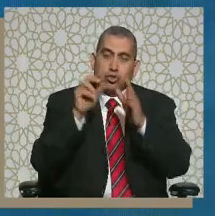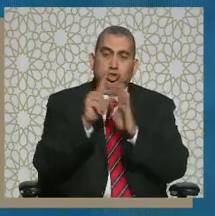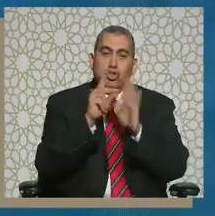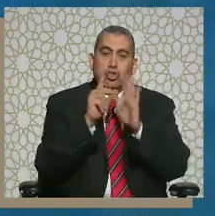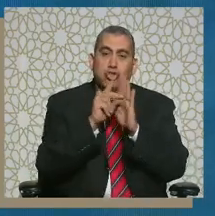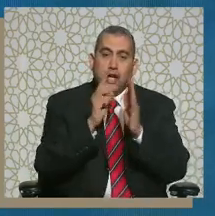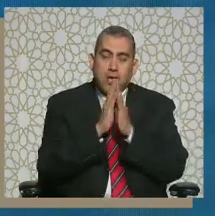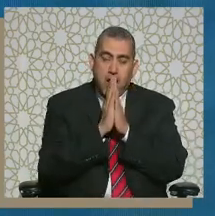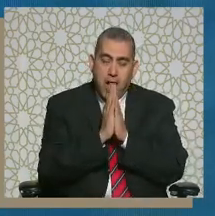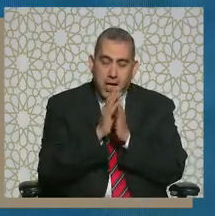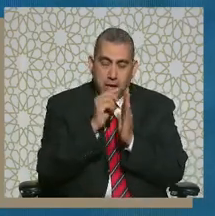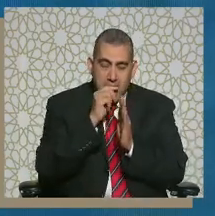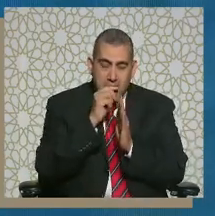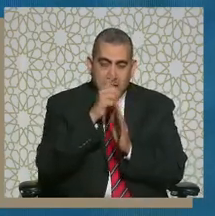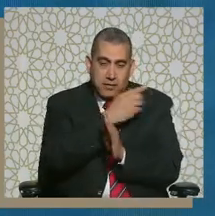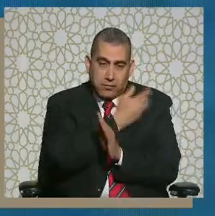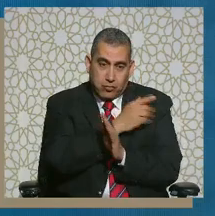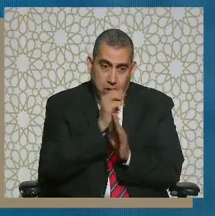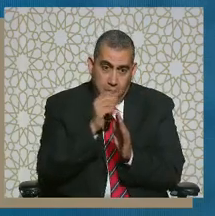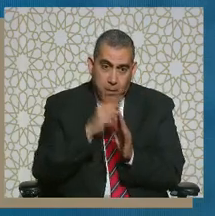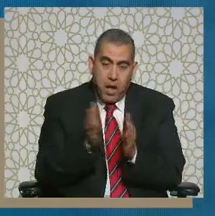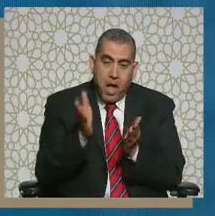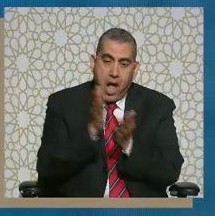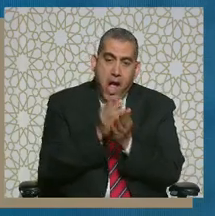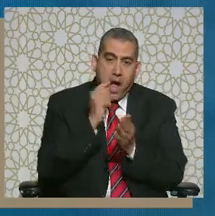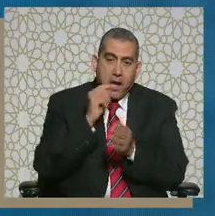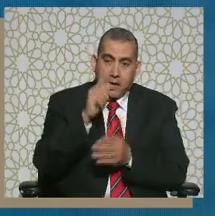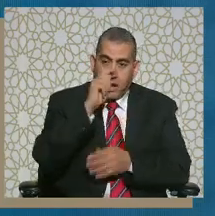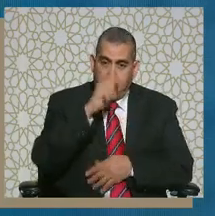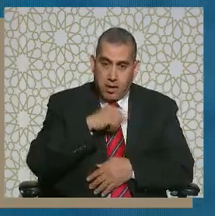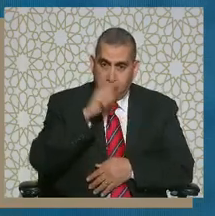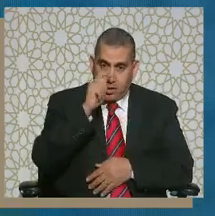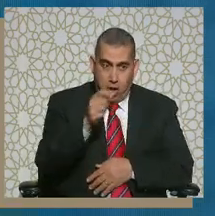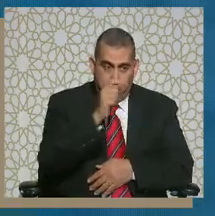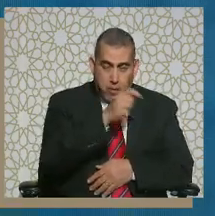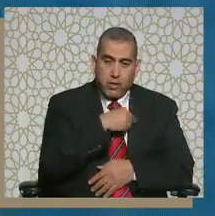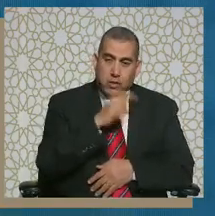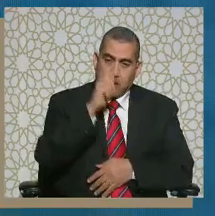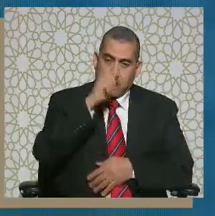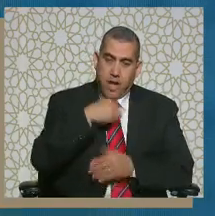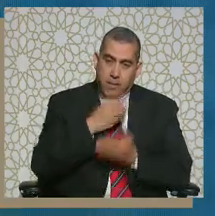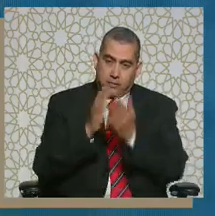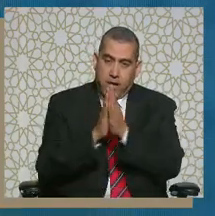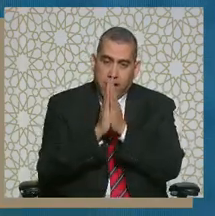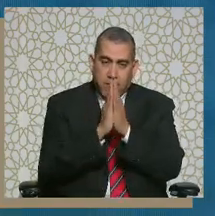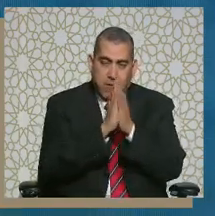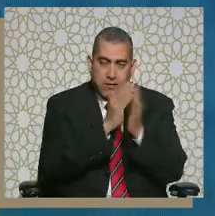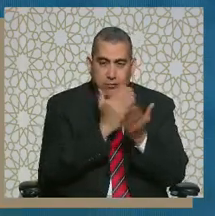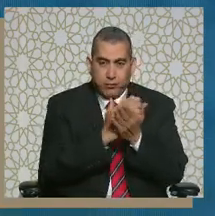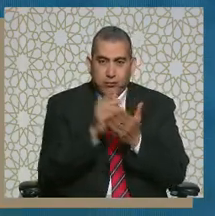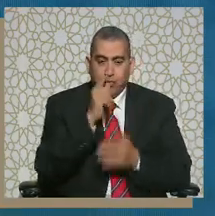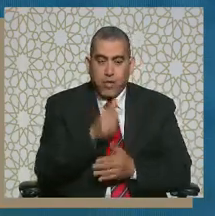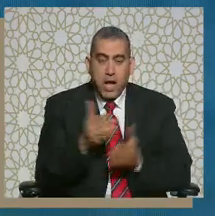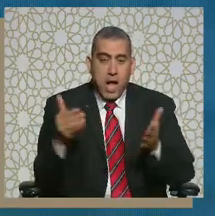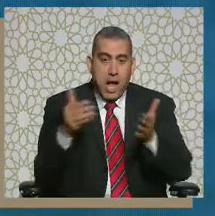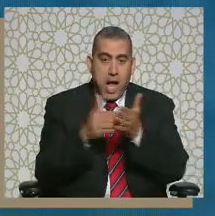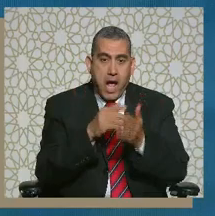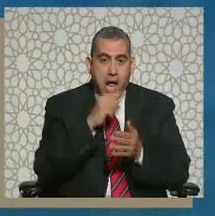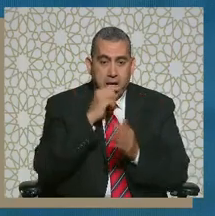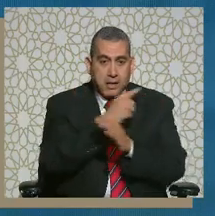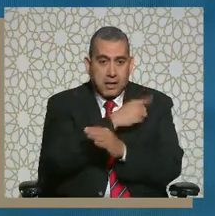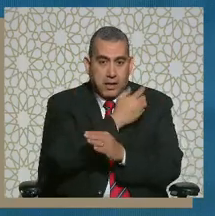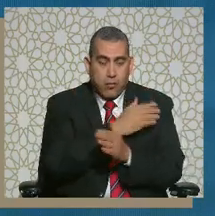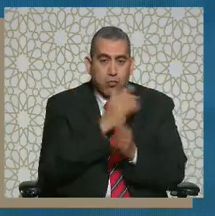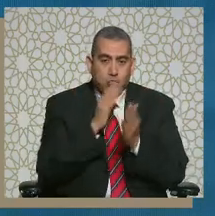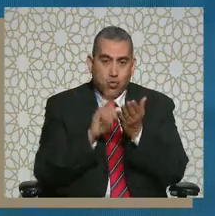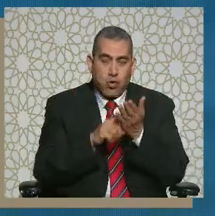التوبه فيما يتعلق بحقوق الناس رد المظالم لكن ليس معنى هذا ان تؤخر التوبه هي انا اظن ان هو السؤال في